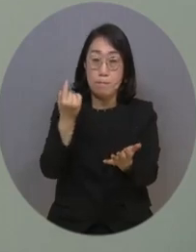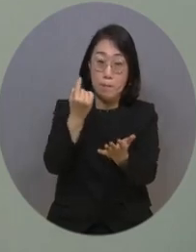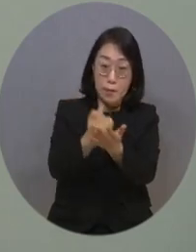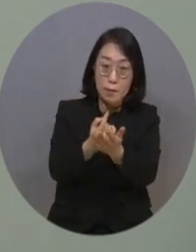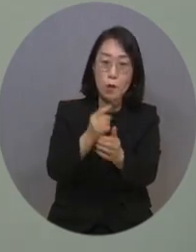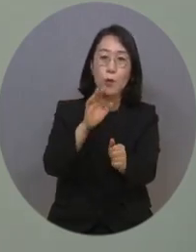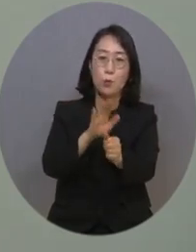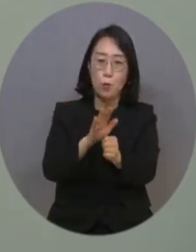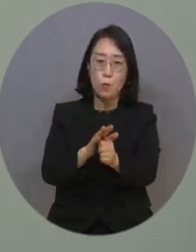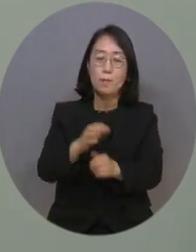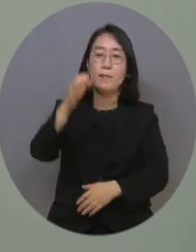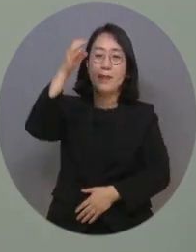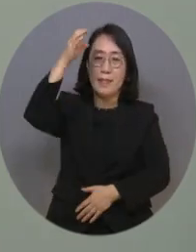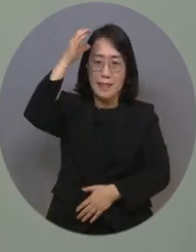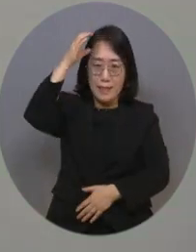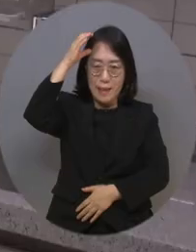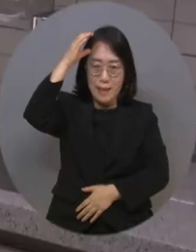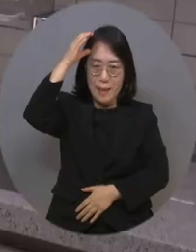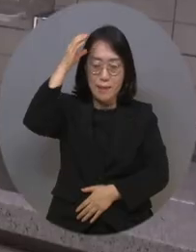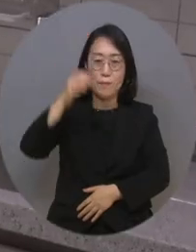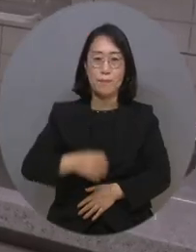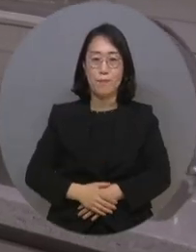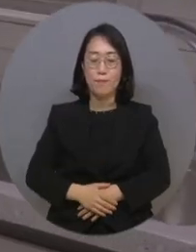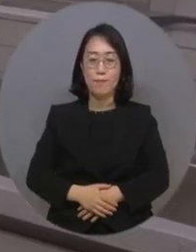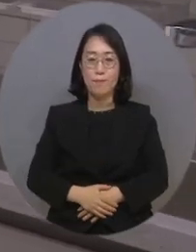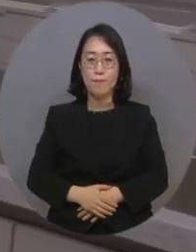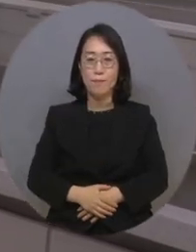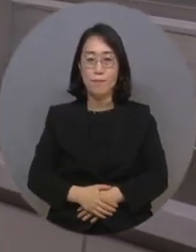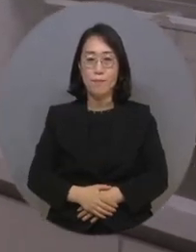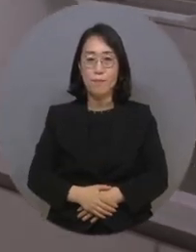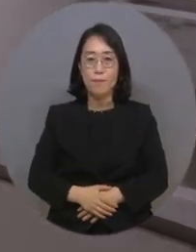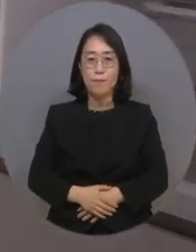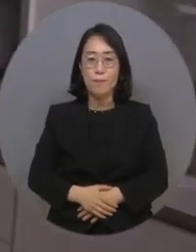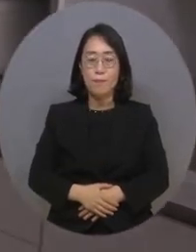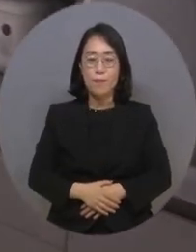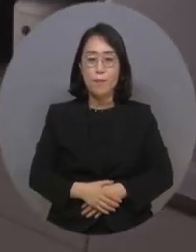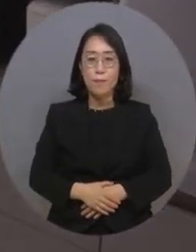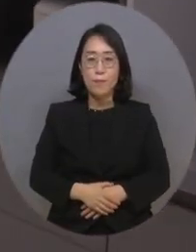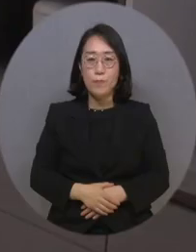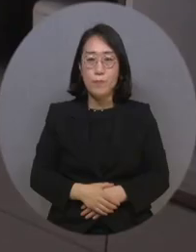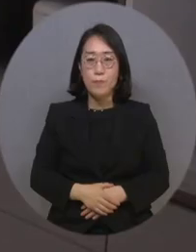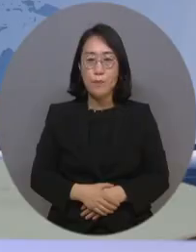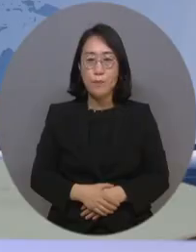디딤돌이 되어줄 것으로 기대됩니다 복지티비 뉴스 김정현입니다